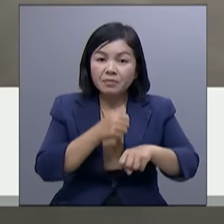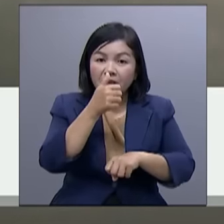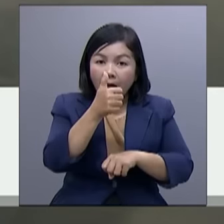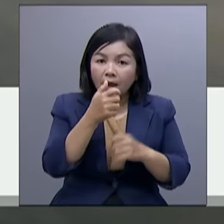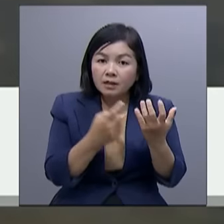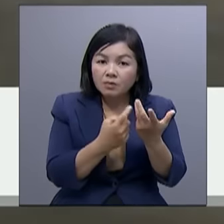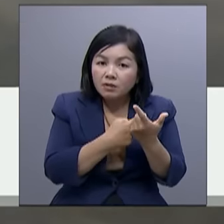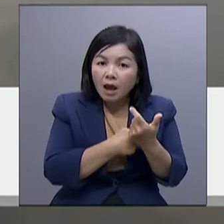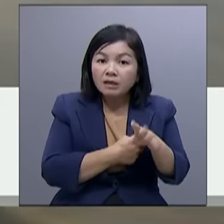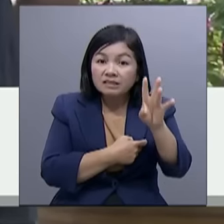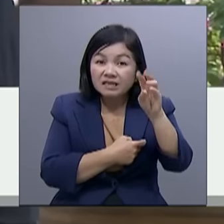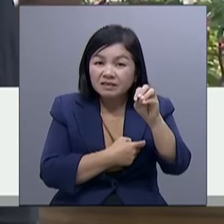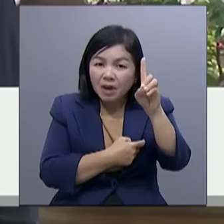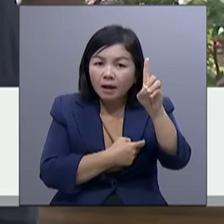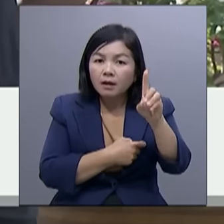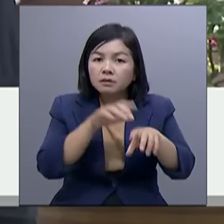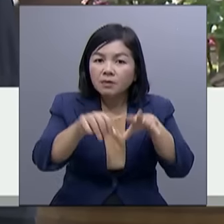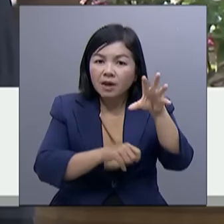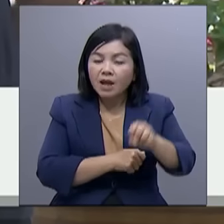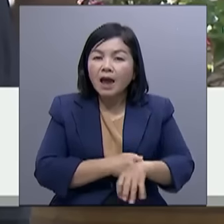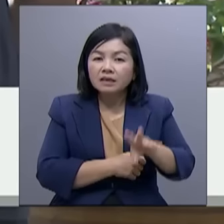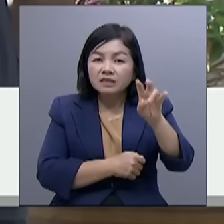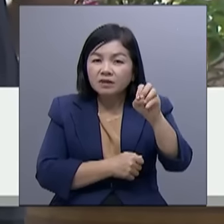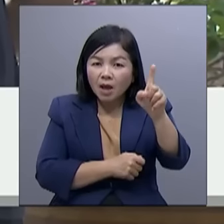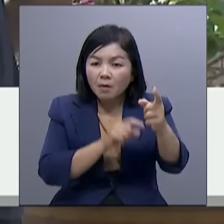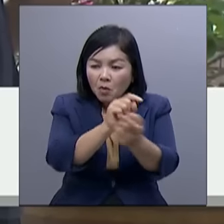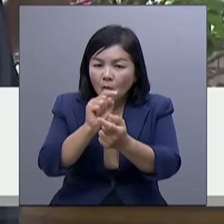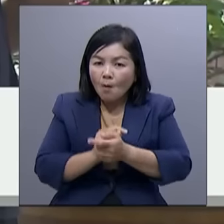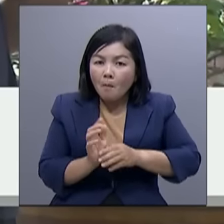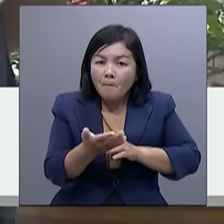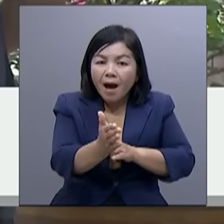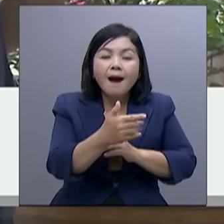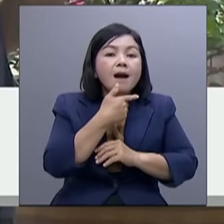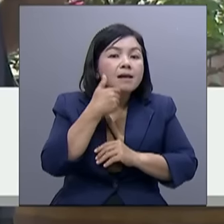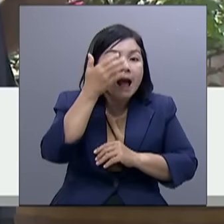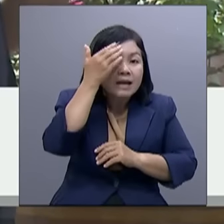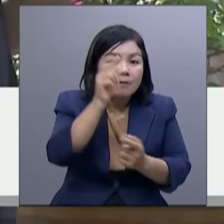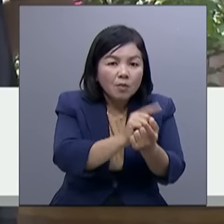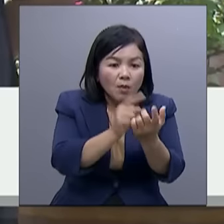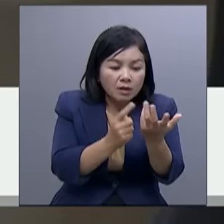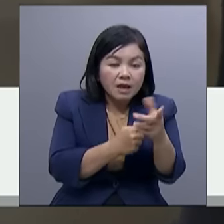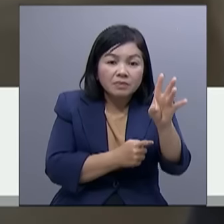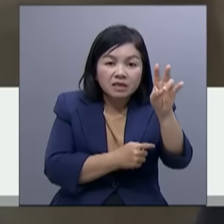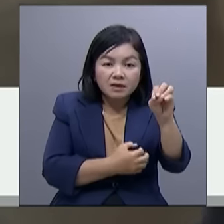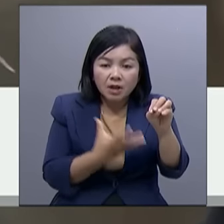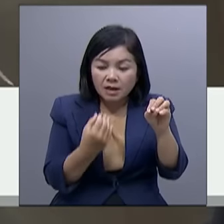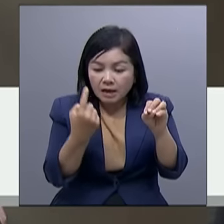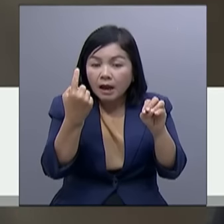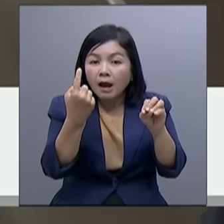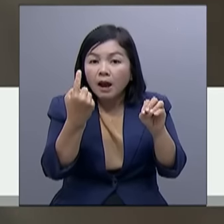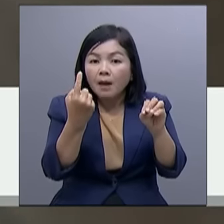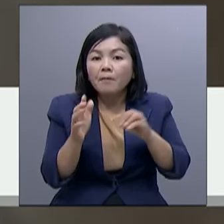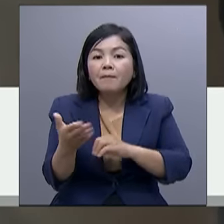ทั้งหมด71ตัวคุณผู้ชมครับ71ตัวเนี่ยพบว่าเป็นปลาหมอคางดำ70ตัวครับอีก1ตัวนะครับเป็นปลานิ